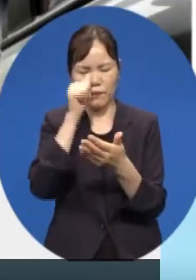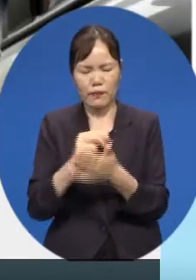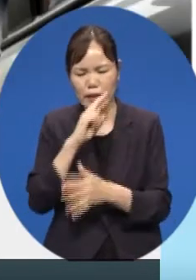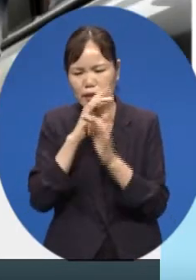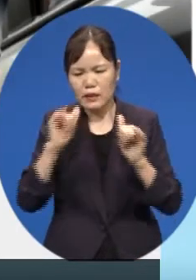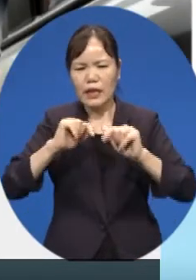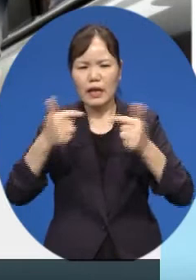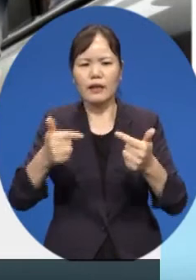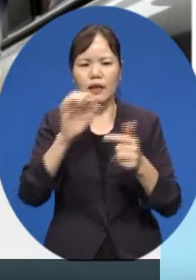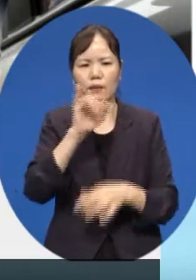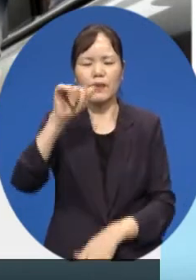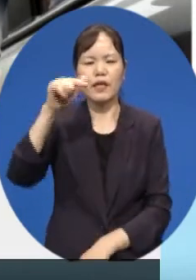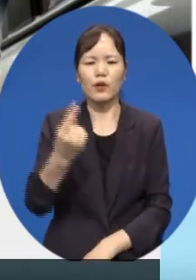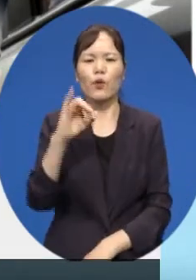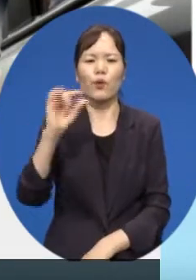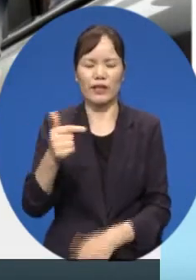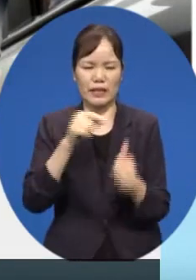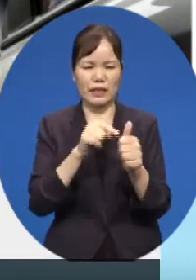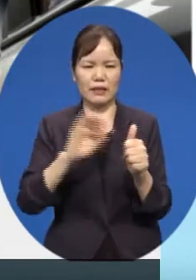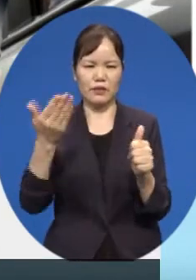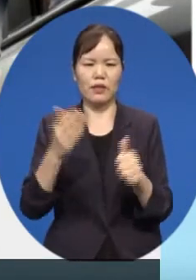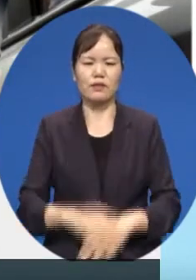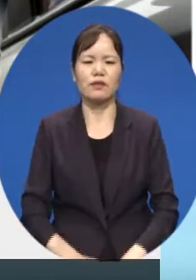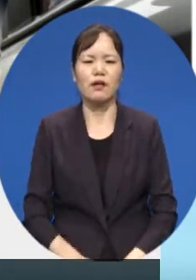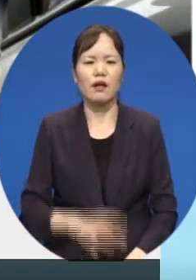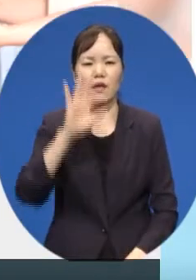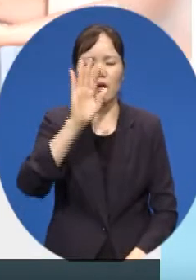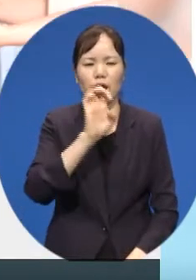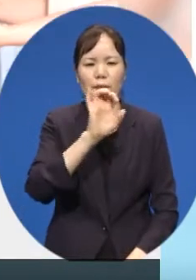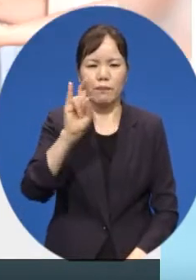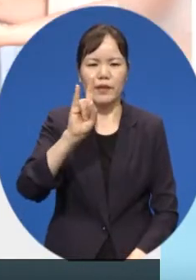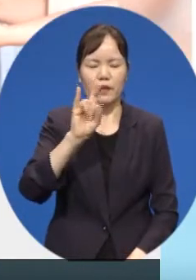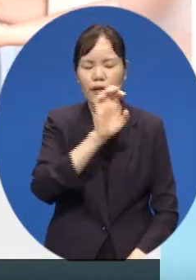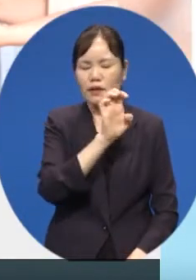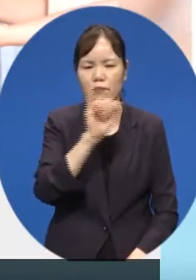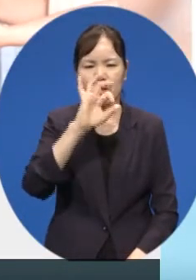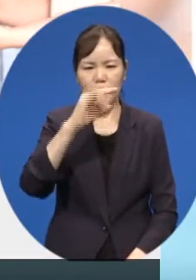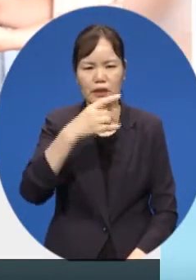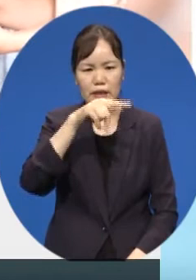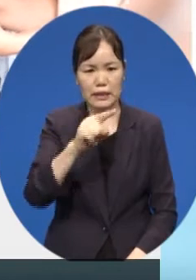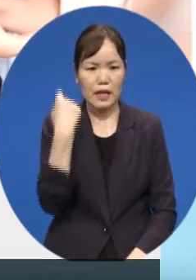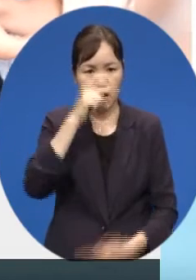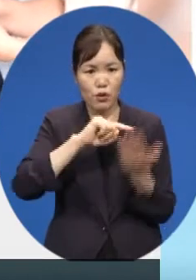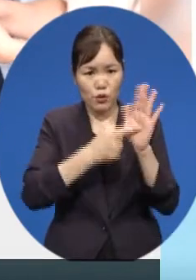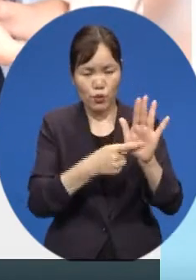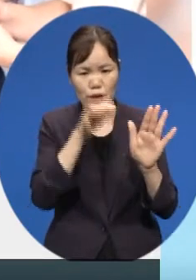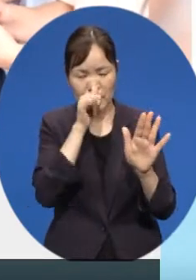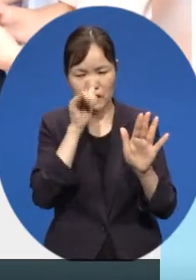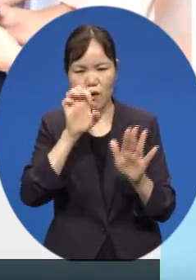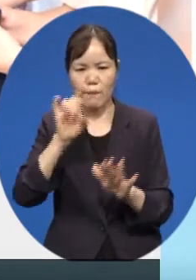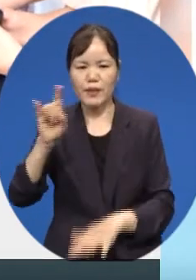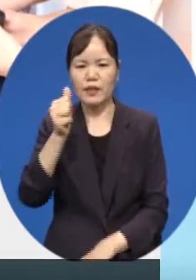적어도 법명 에는 피의자의 신상공개 라고 나오지 피고인의 신상공개 란 말은 없거든요 그러면 이걸 어떻게 해석할